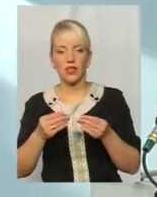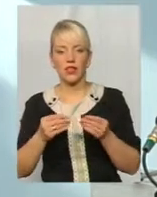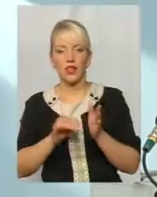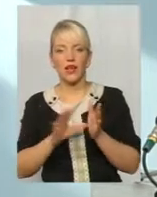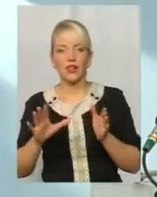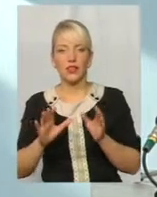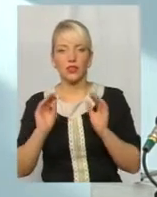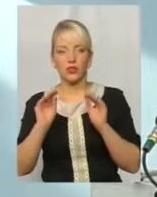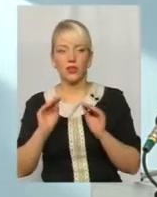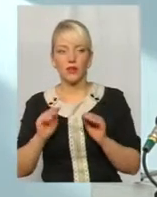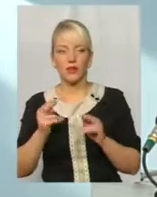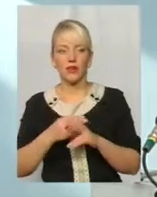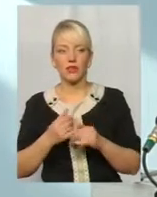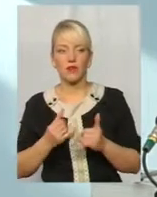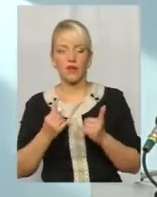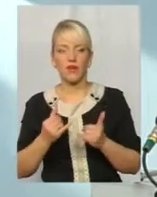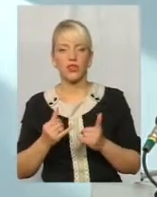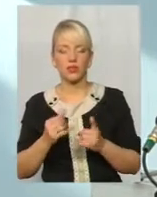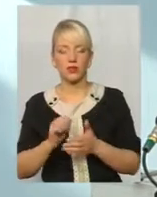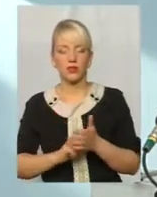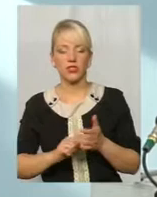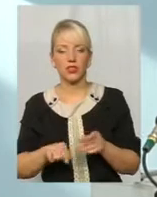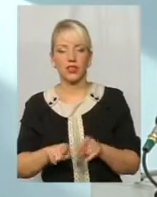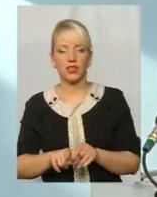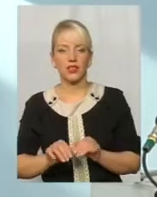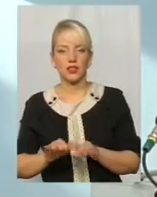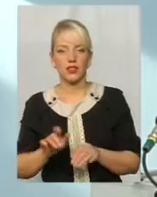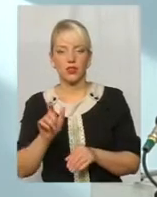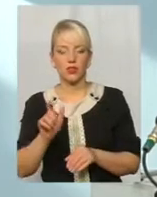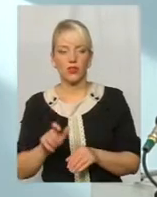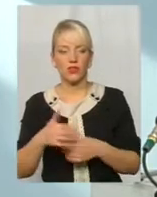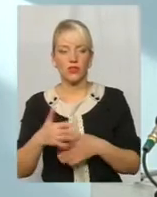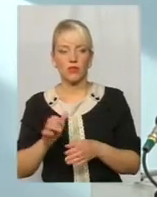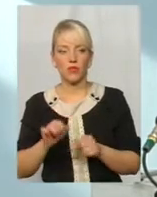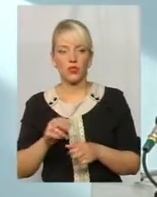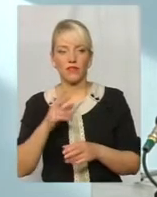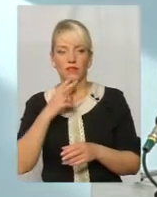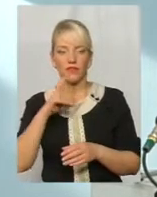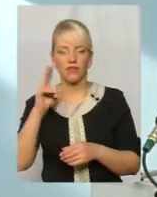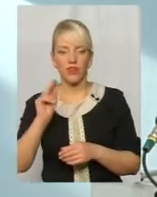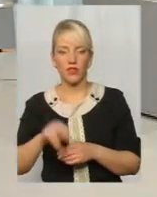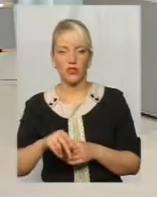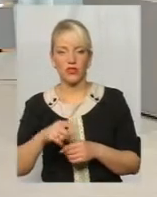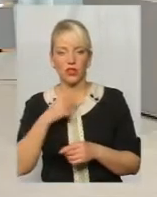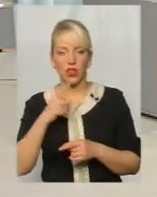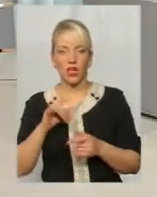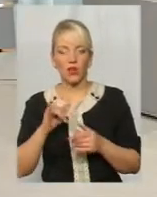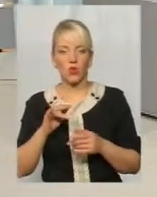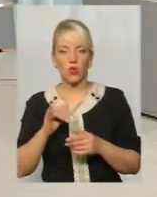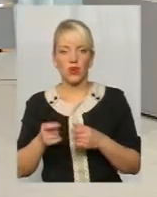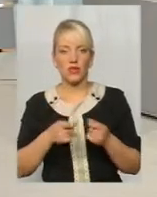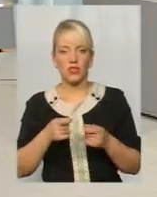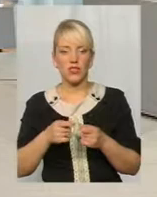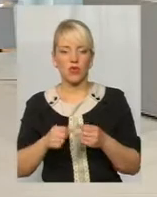на те причин. Тобто от за такі дії особи людина, по суті, вже може визнаватися винною у вчиненні адміністративного